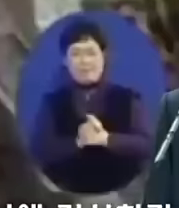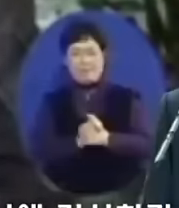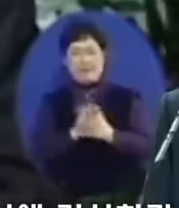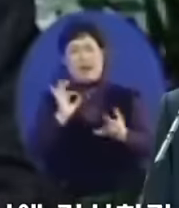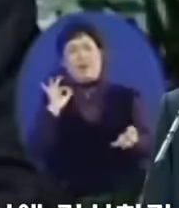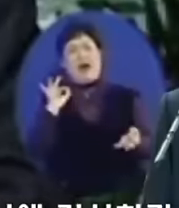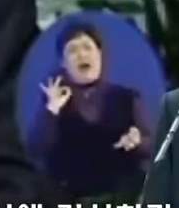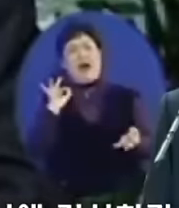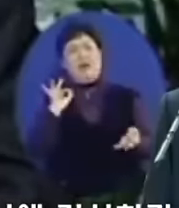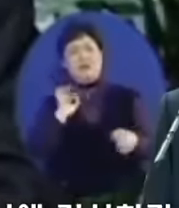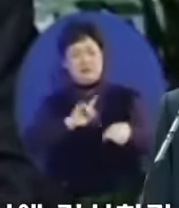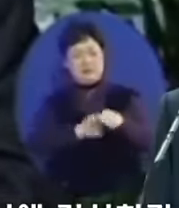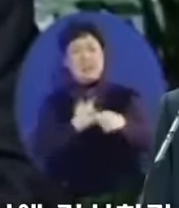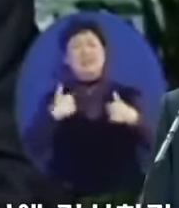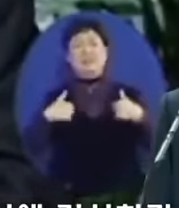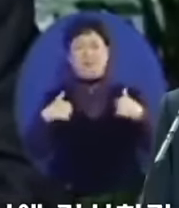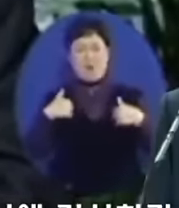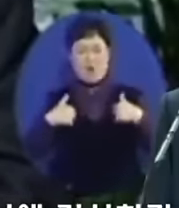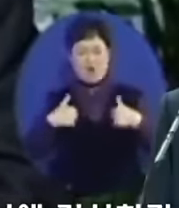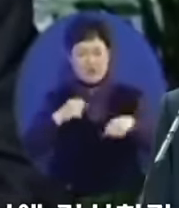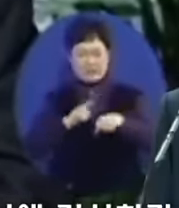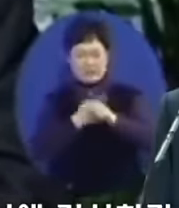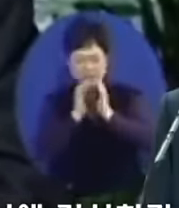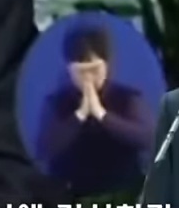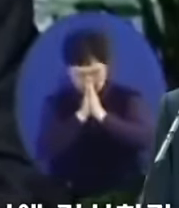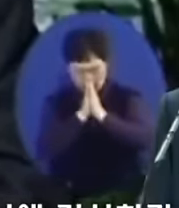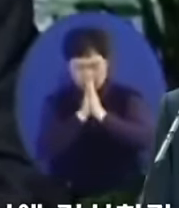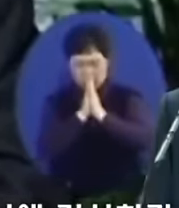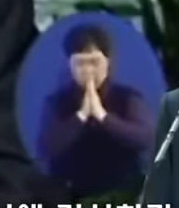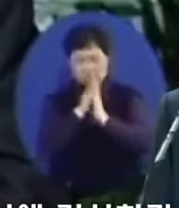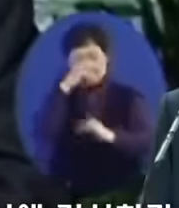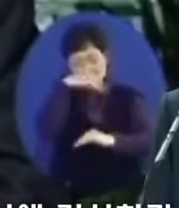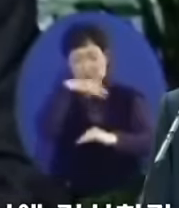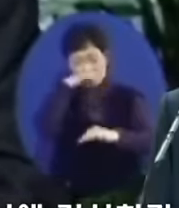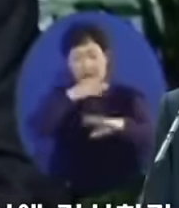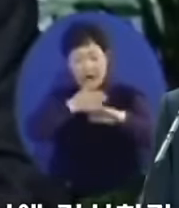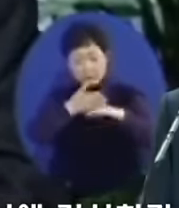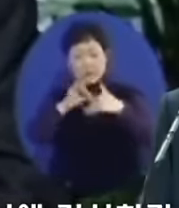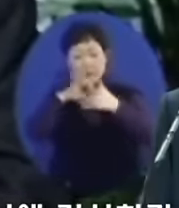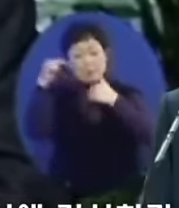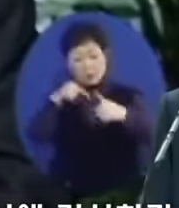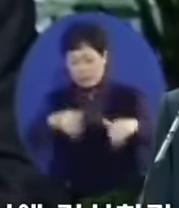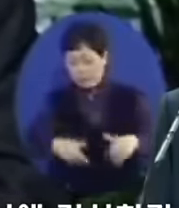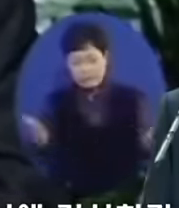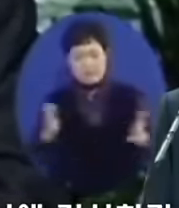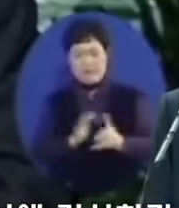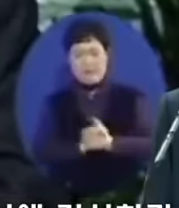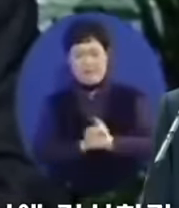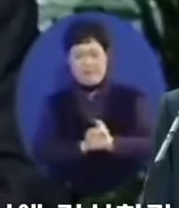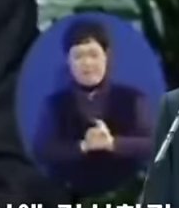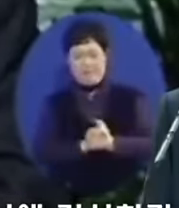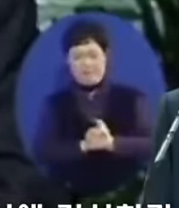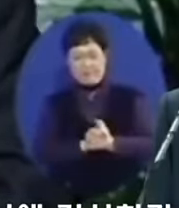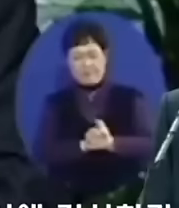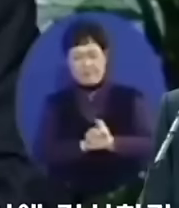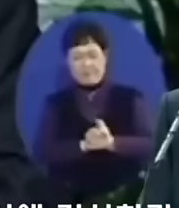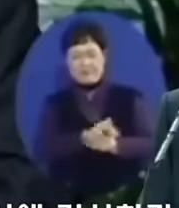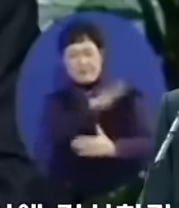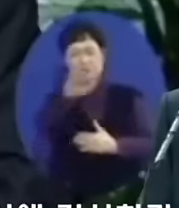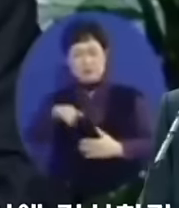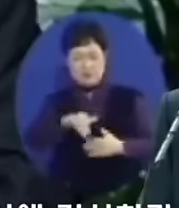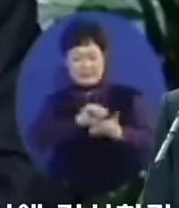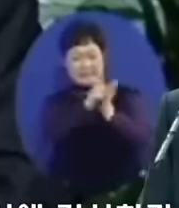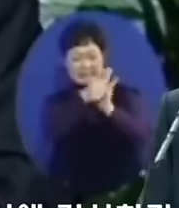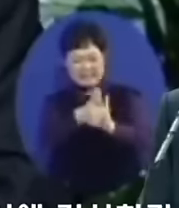가만히 있어 자연히 기뻐지고 자연히 기도하고 자연히 감사하면 명령할 필요 없습니다. 우리